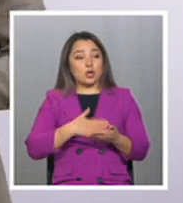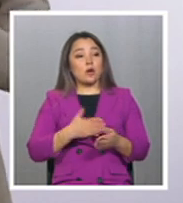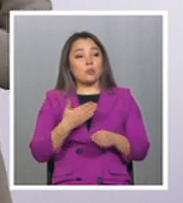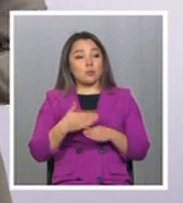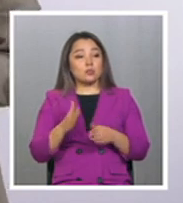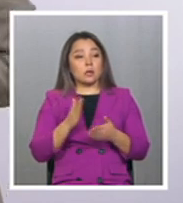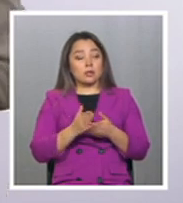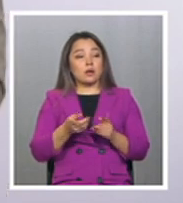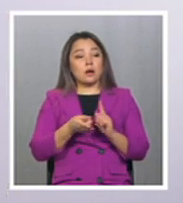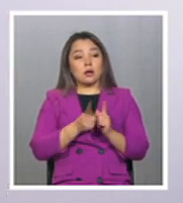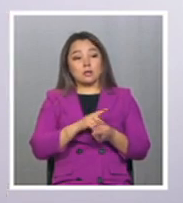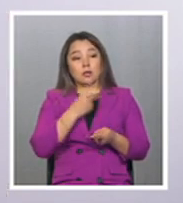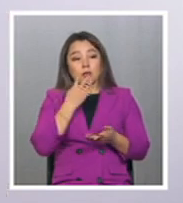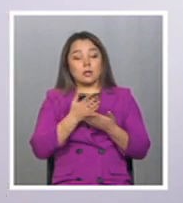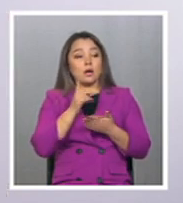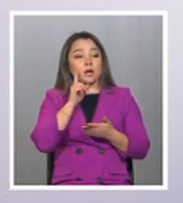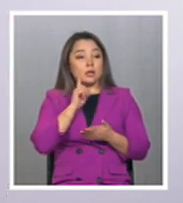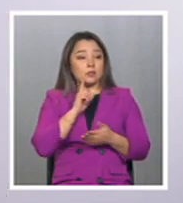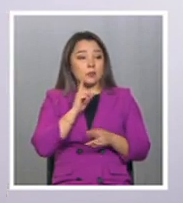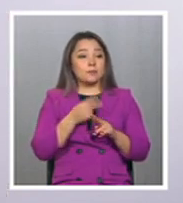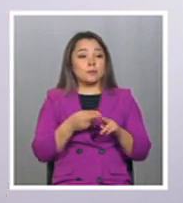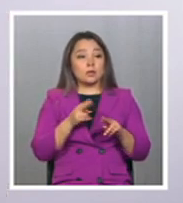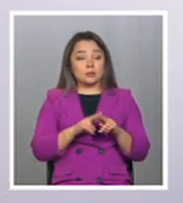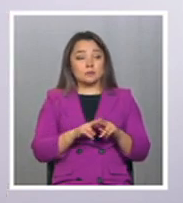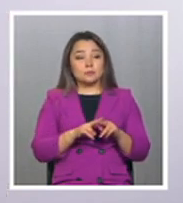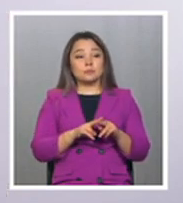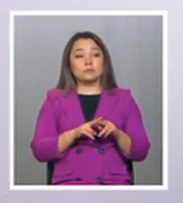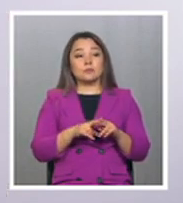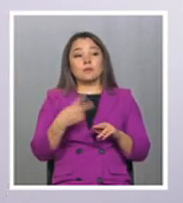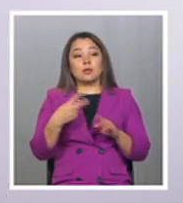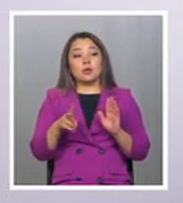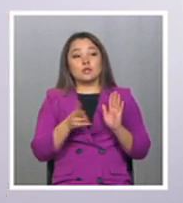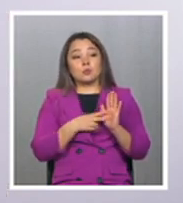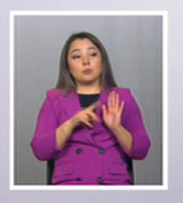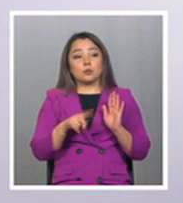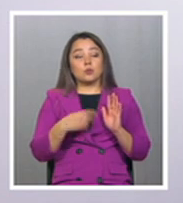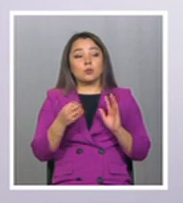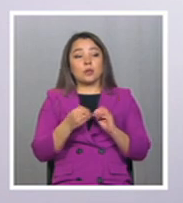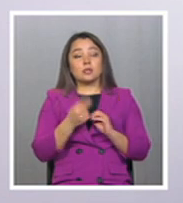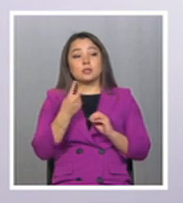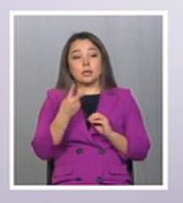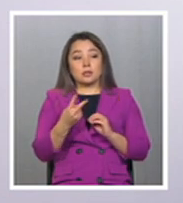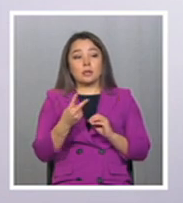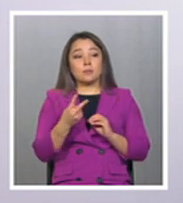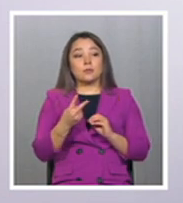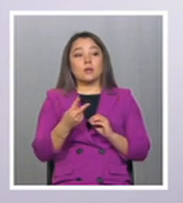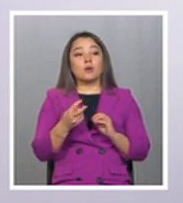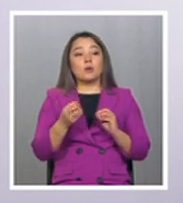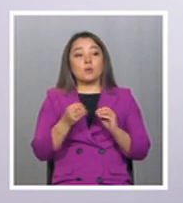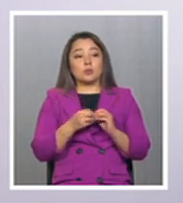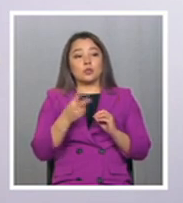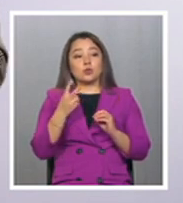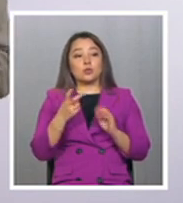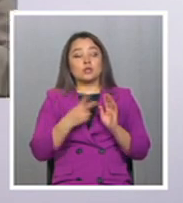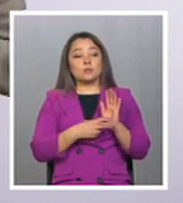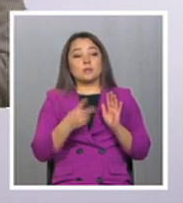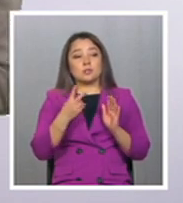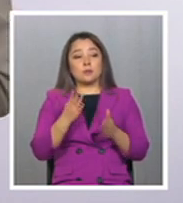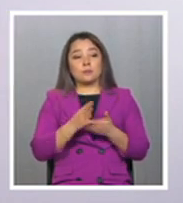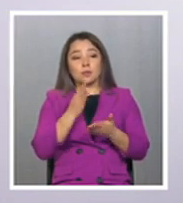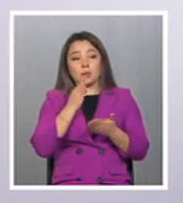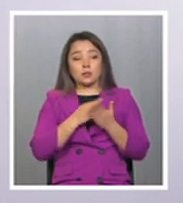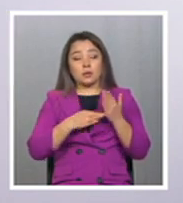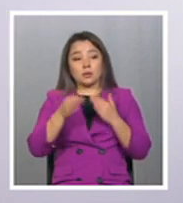алған ыңғайлы болады. Сонда 27.2 дегеніміз 10-нан 272 болады. Еске